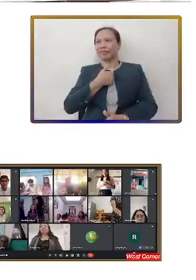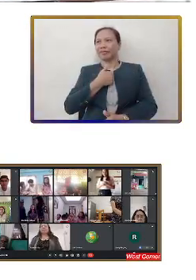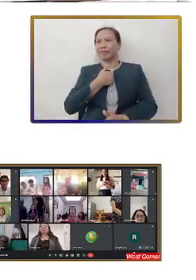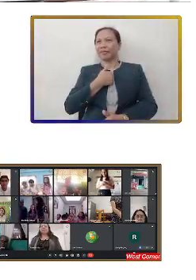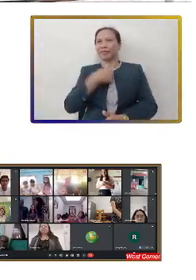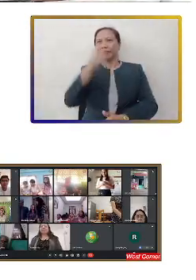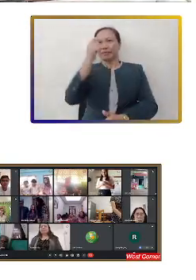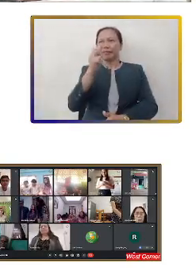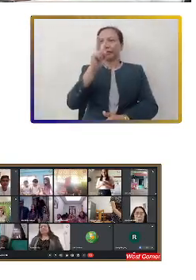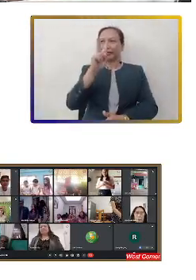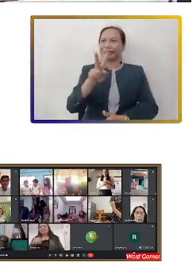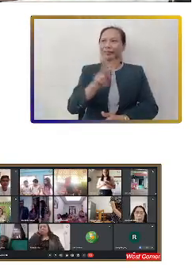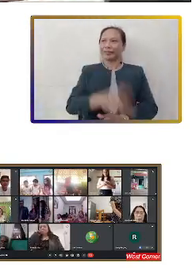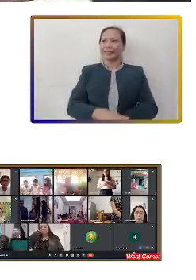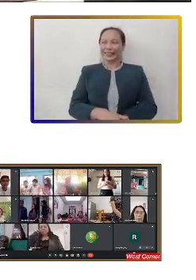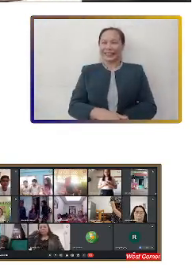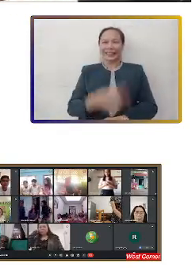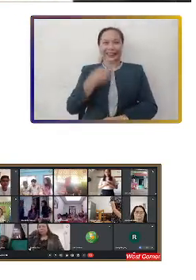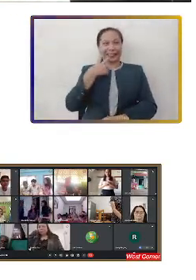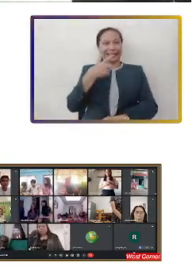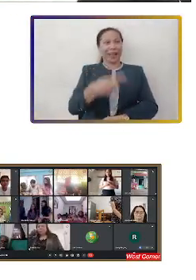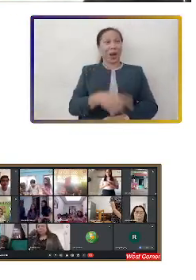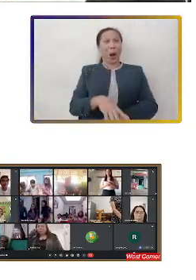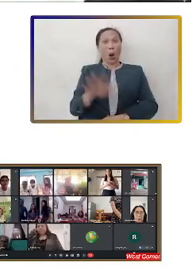sigaw ng Nay, nasa TV na po ako.